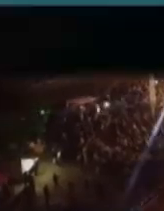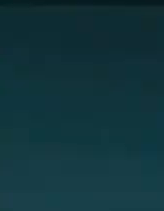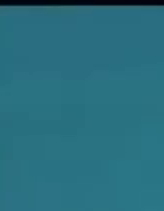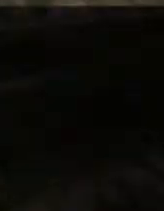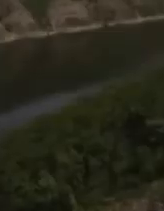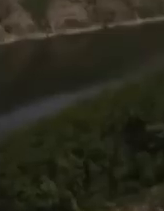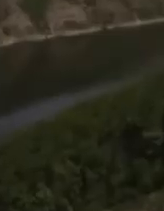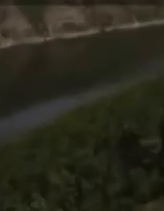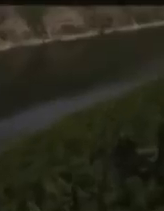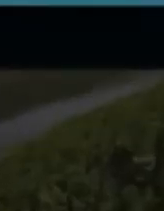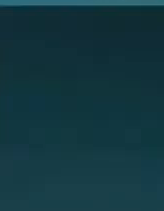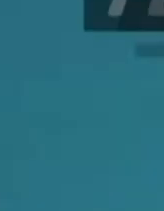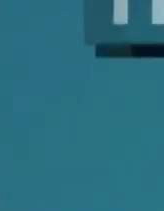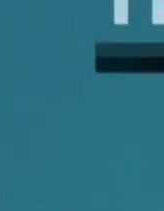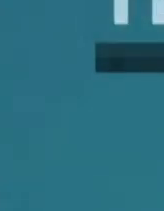Музика